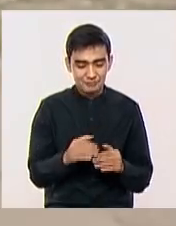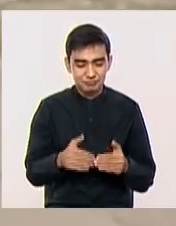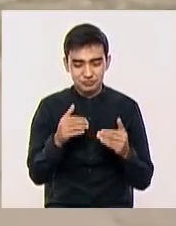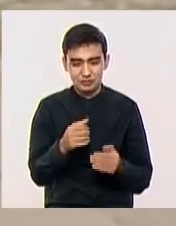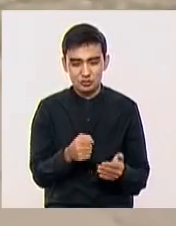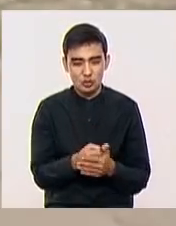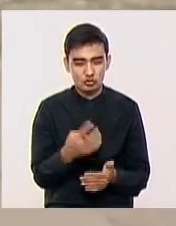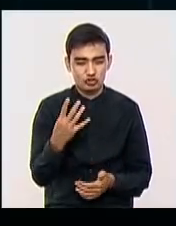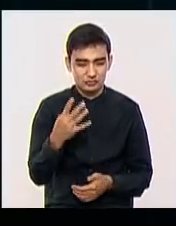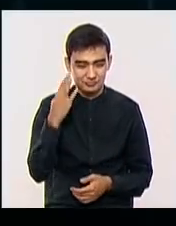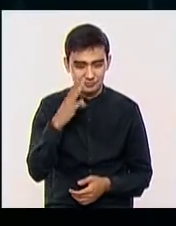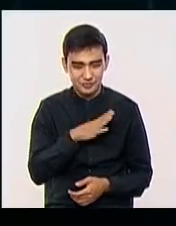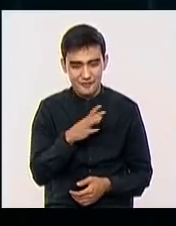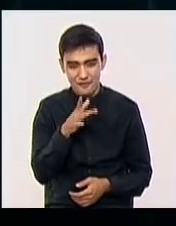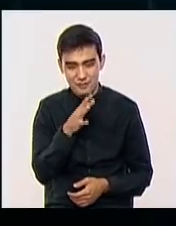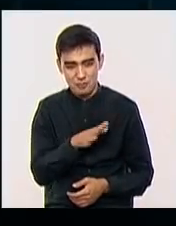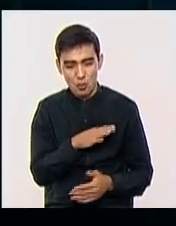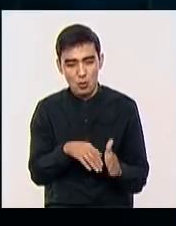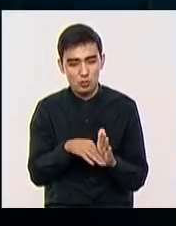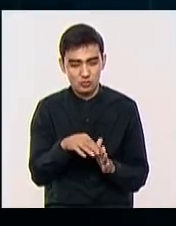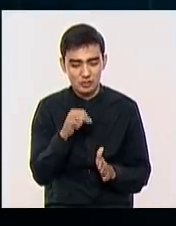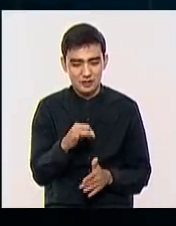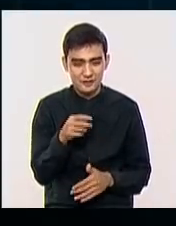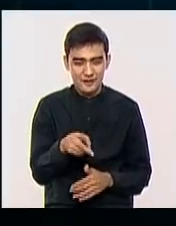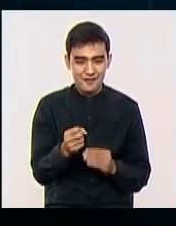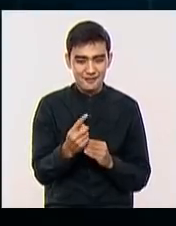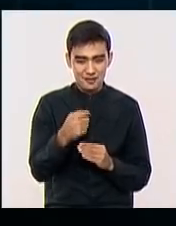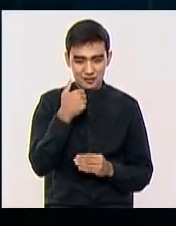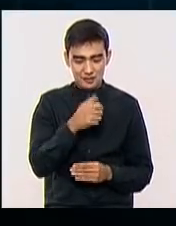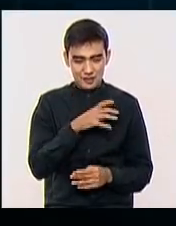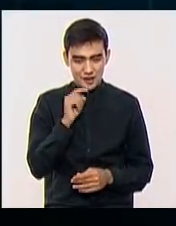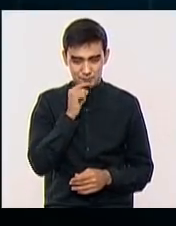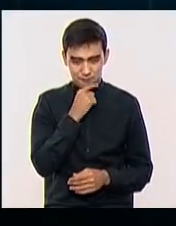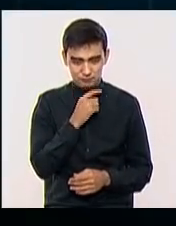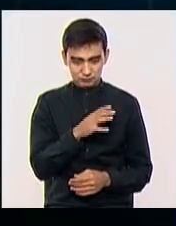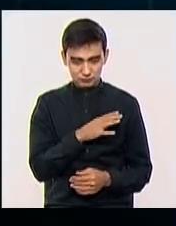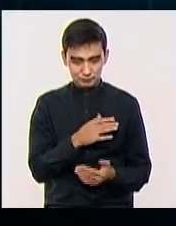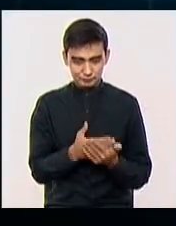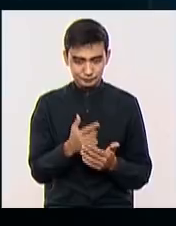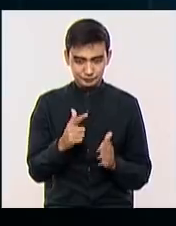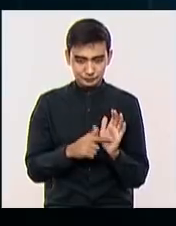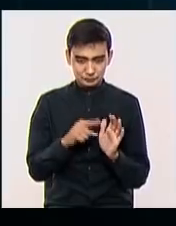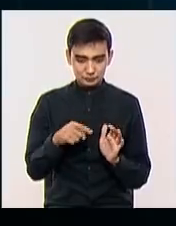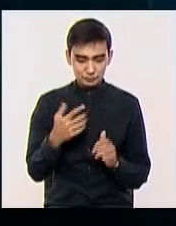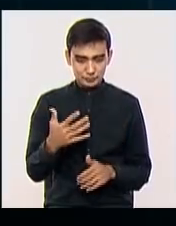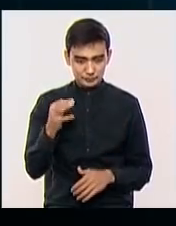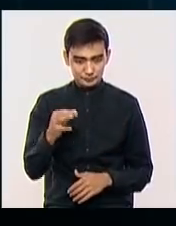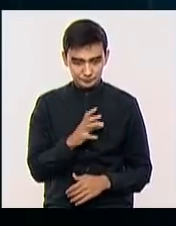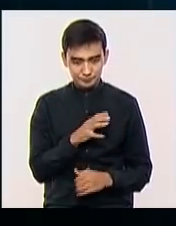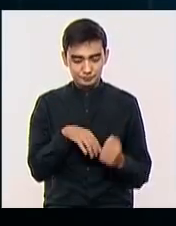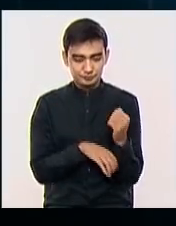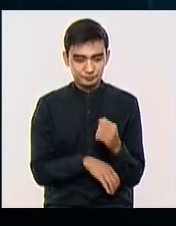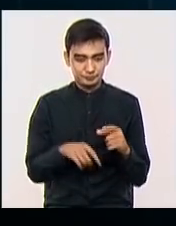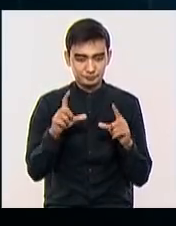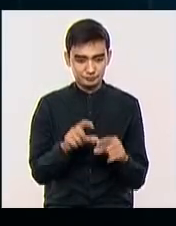показатель до 4%. Были времена и получше. Так, например, в 2011 году экономика выросла на 7,5%. Позже